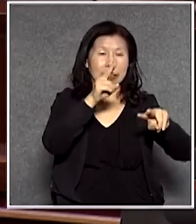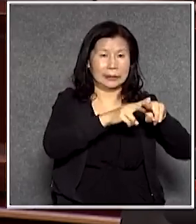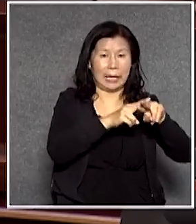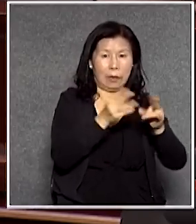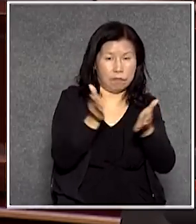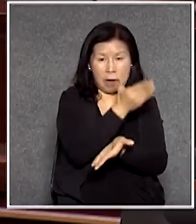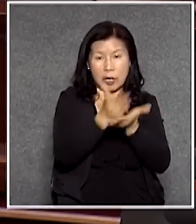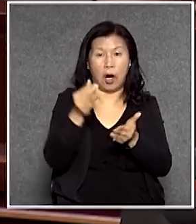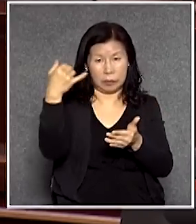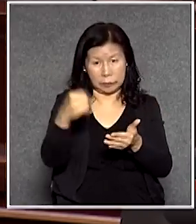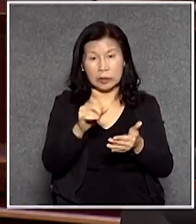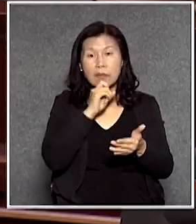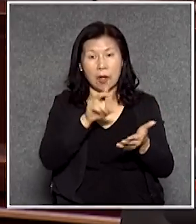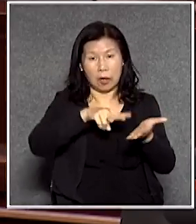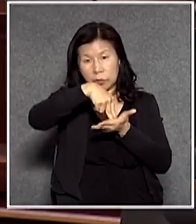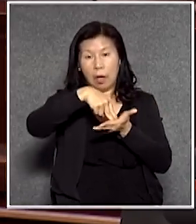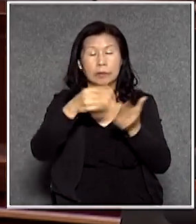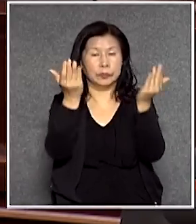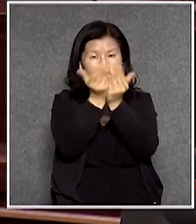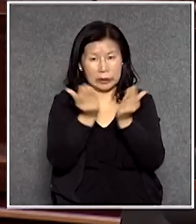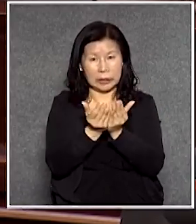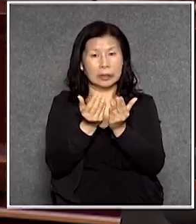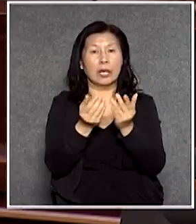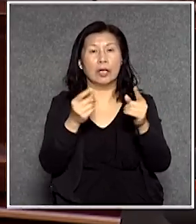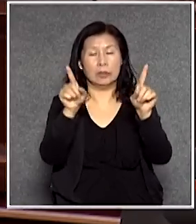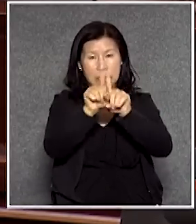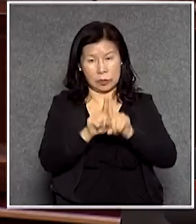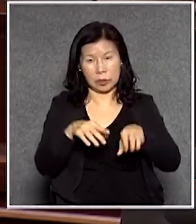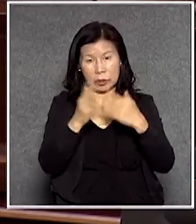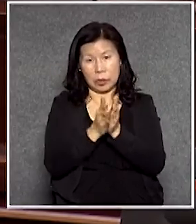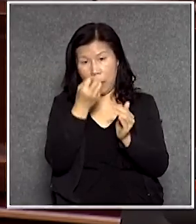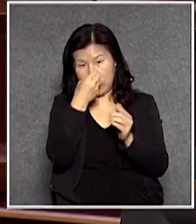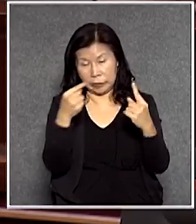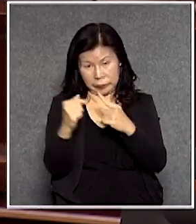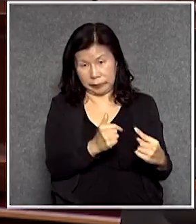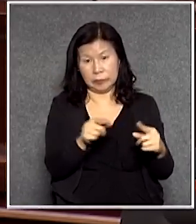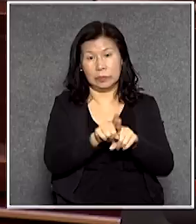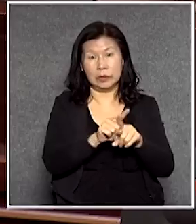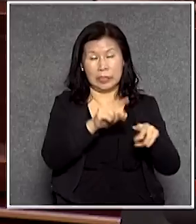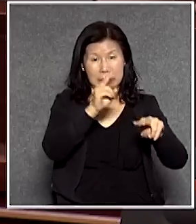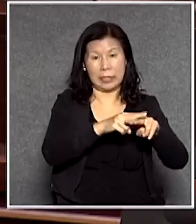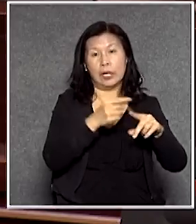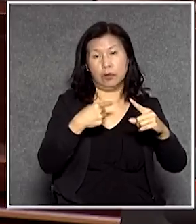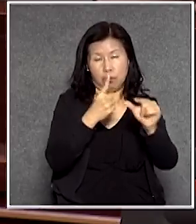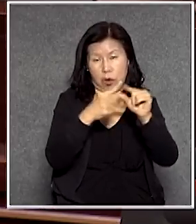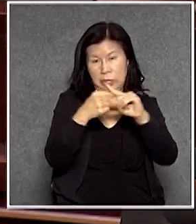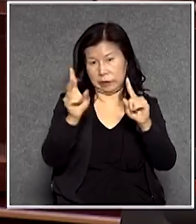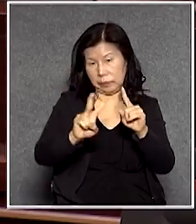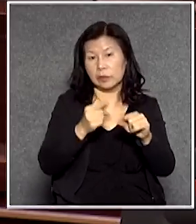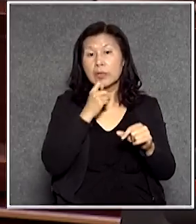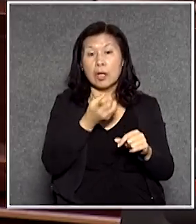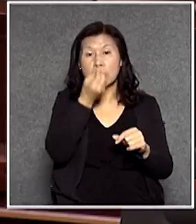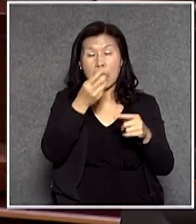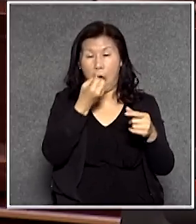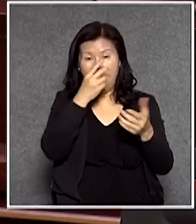分，絕對沒有獨立的理據和條件。我們香港人永遠都是中國人，提出港獨者